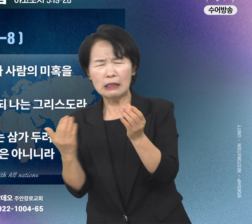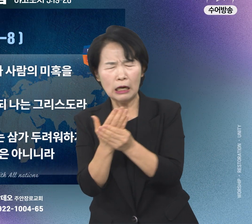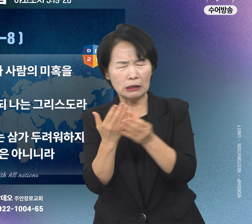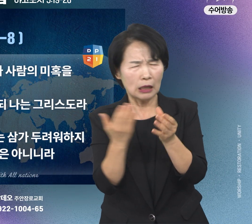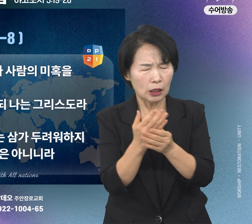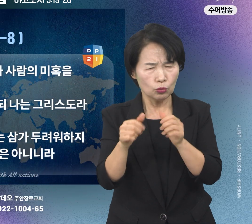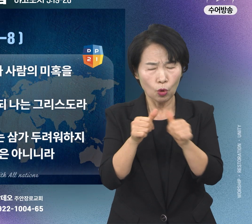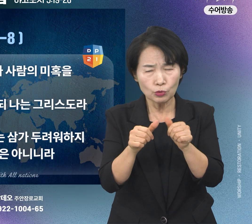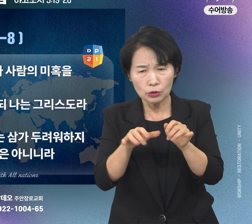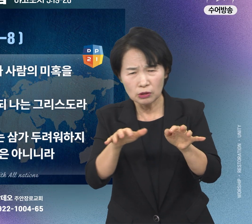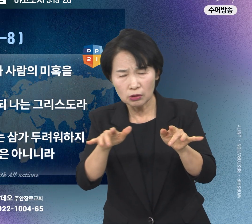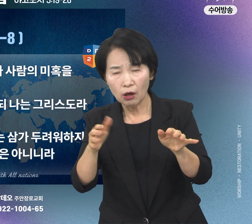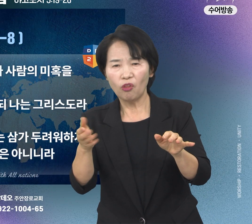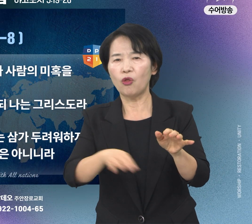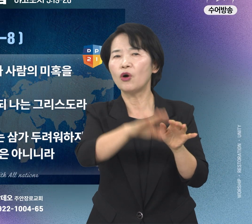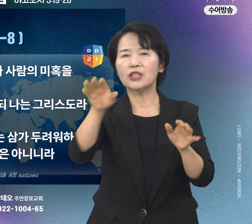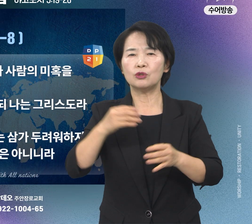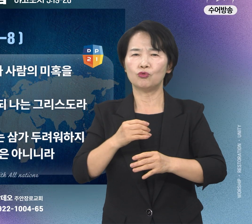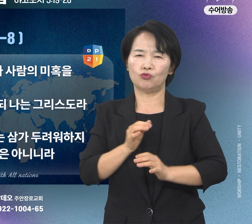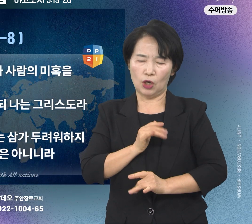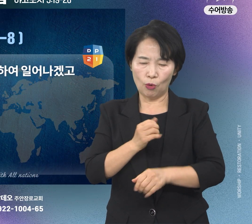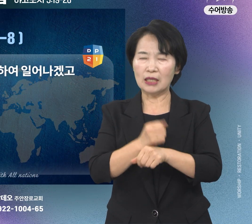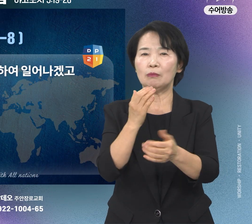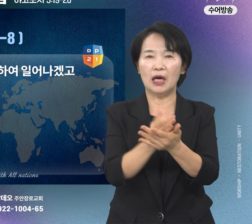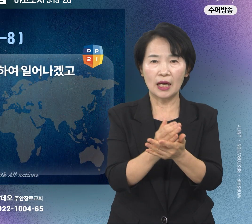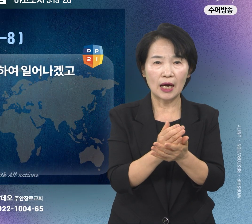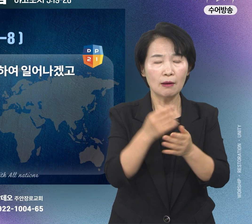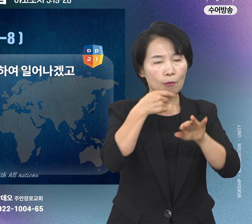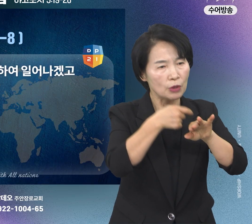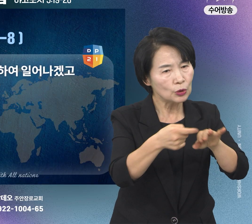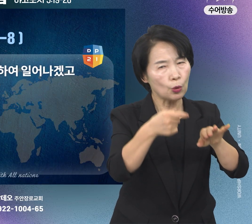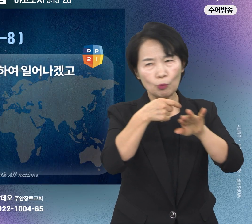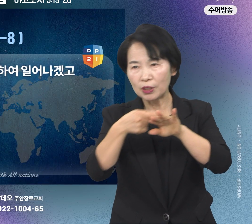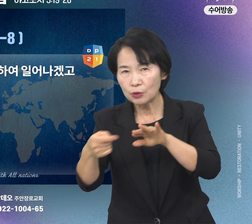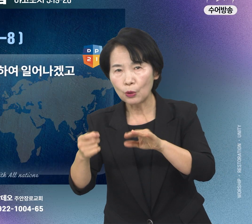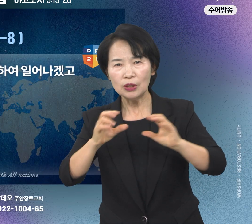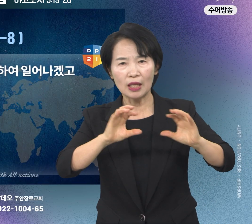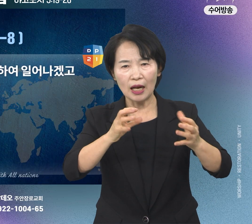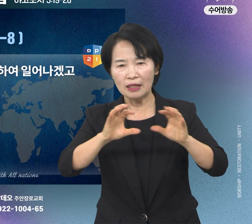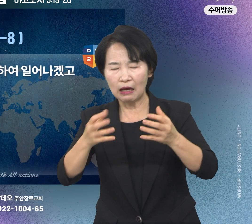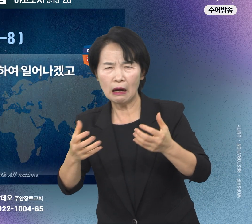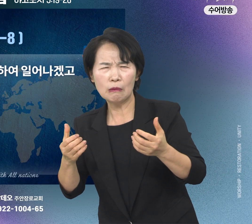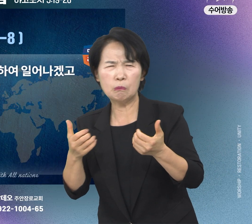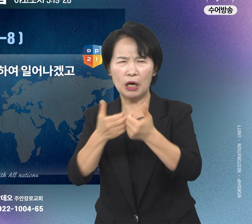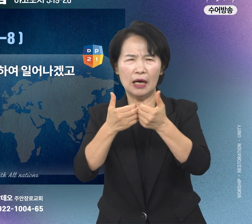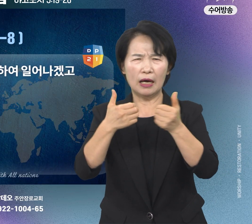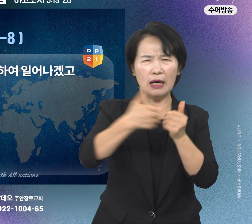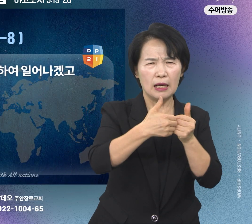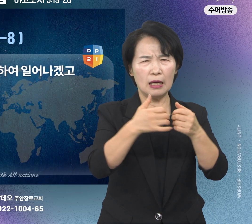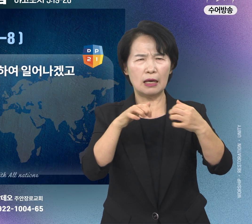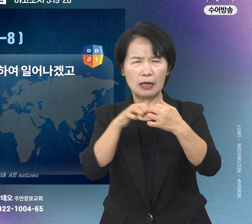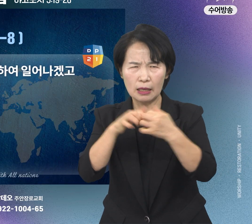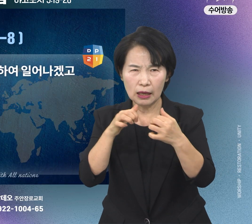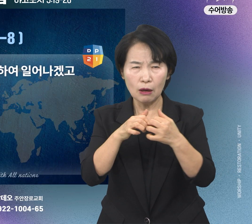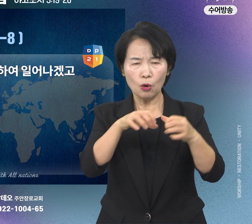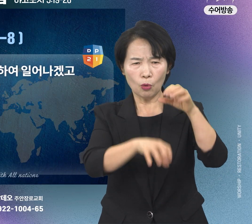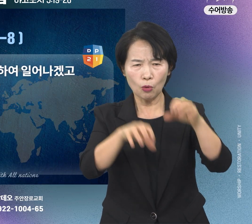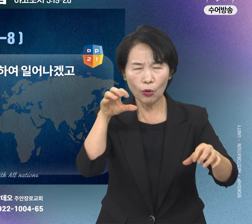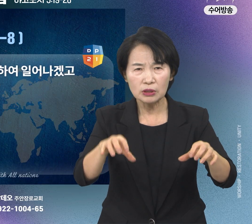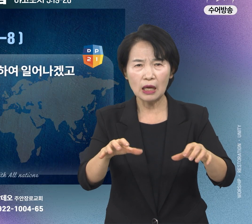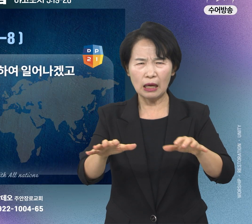너희는 삼가 두려워하지 말라 하면서 민족이 민족을 또 나라가 나라를 대적하고 곳곳에 기근과